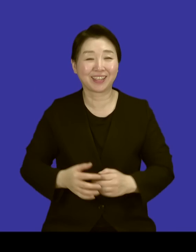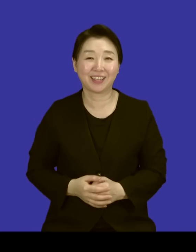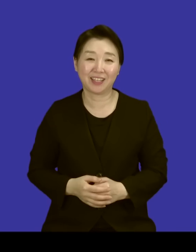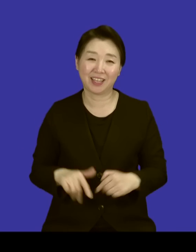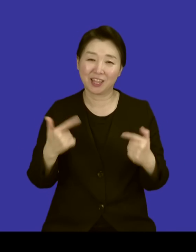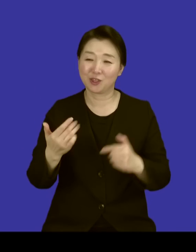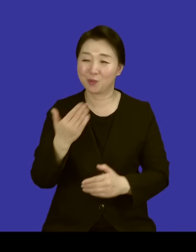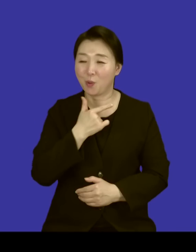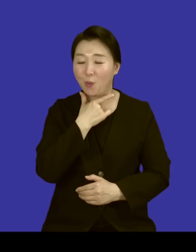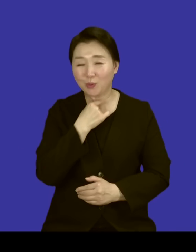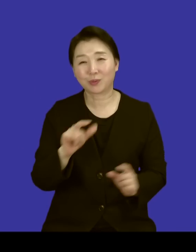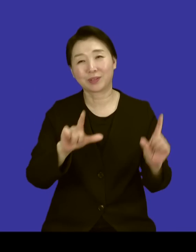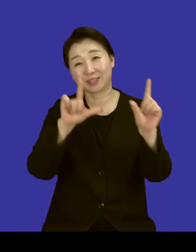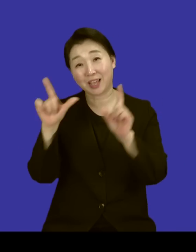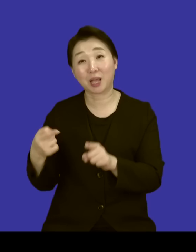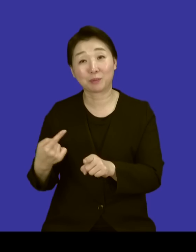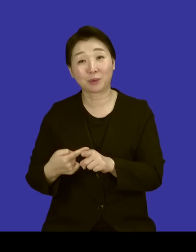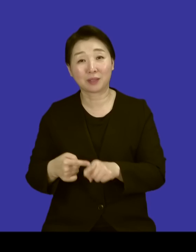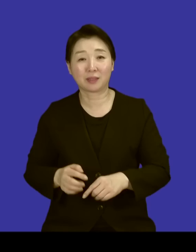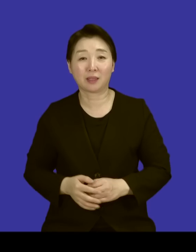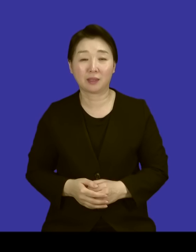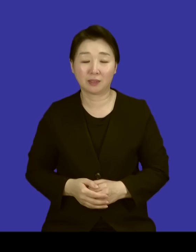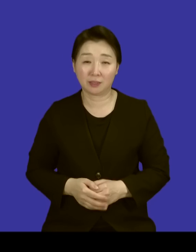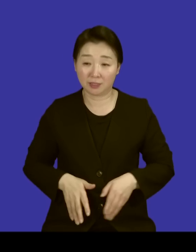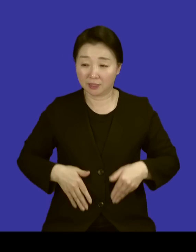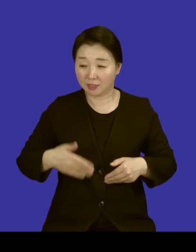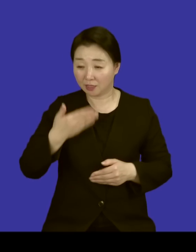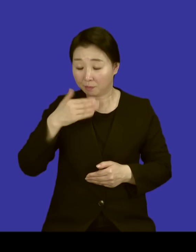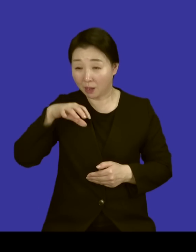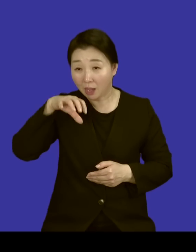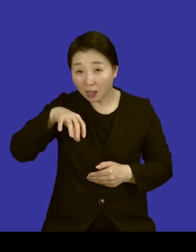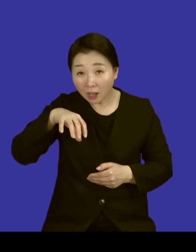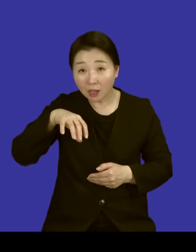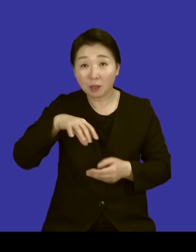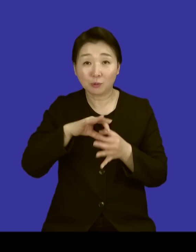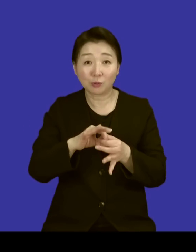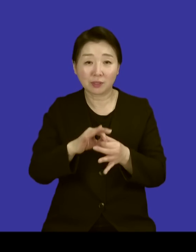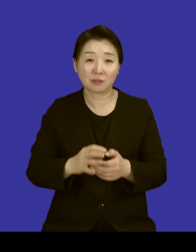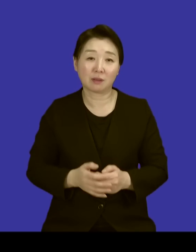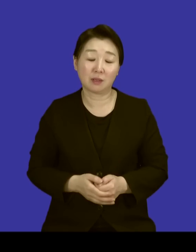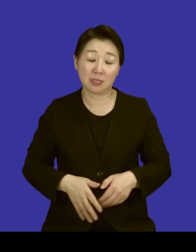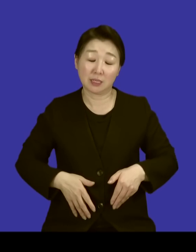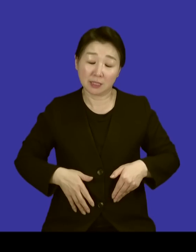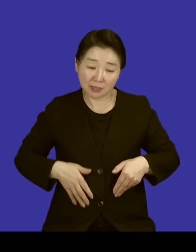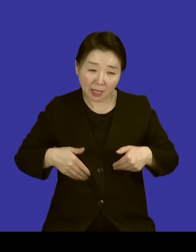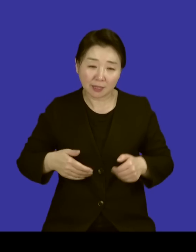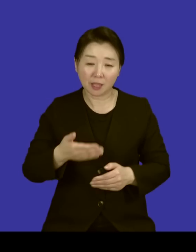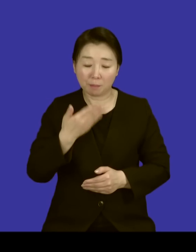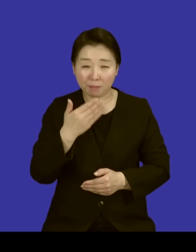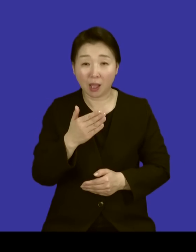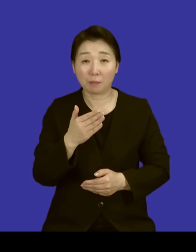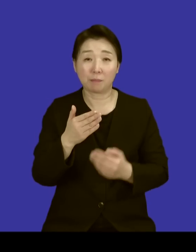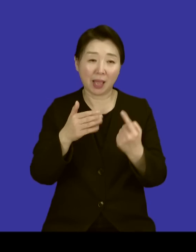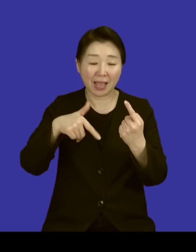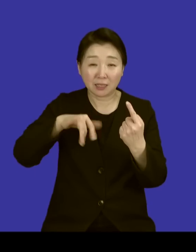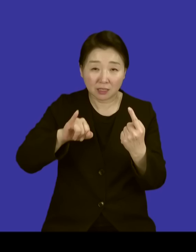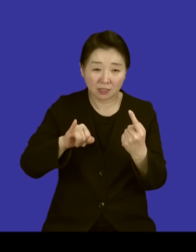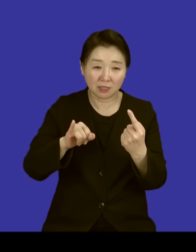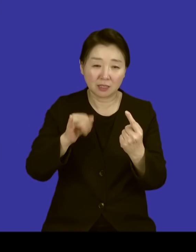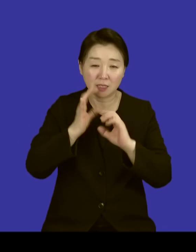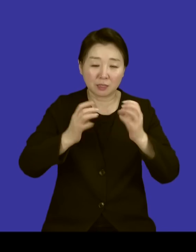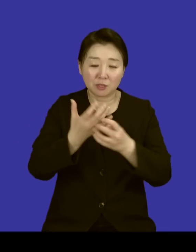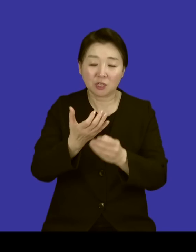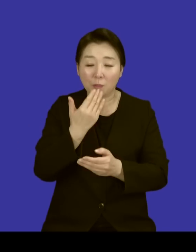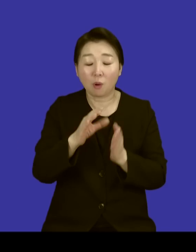언제나 먹고 삶이죠, 싶고. 삶 자체죠. 근데 이 따밥을 통해서 정말 따뜻한 밥 한 끼, 맛있는 김치찌개 먹으면서